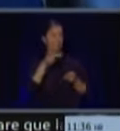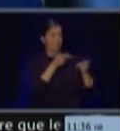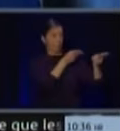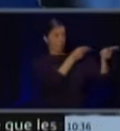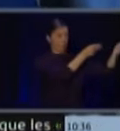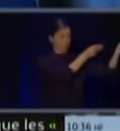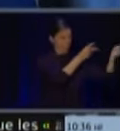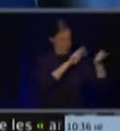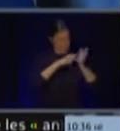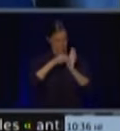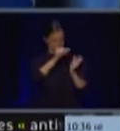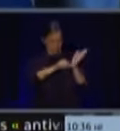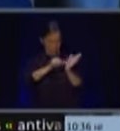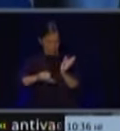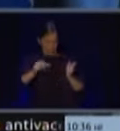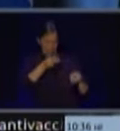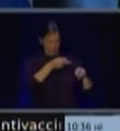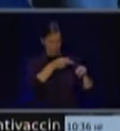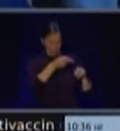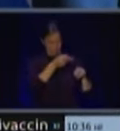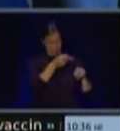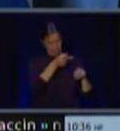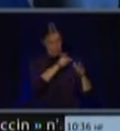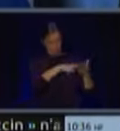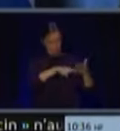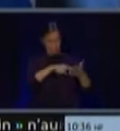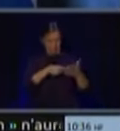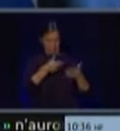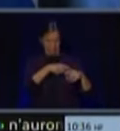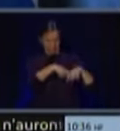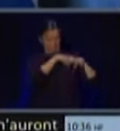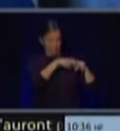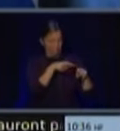peu ce que je viens de dire. Quand on disait qu'il fallait